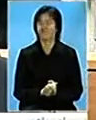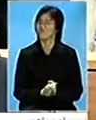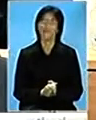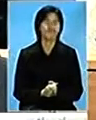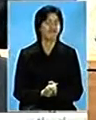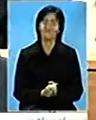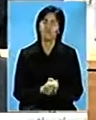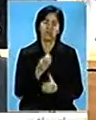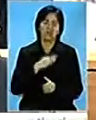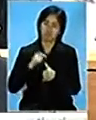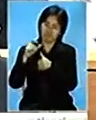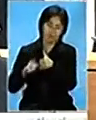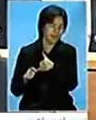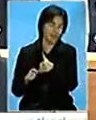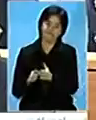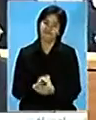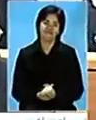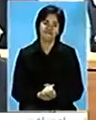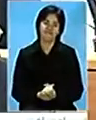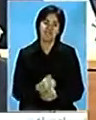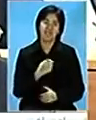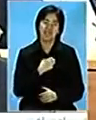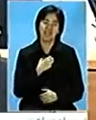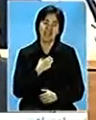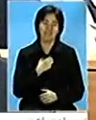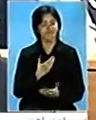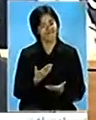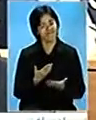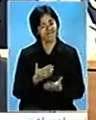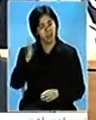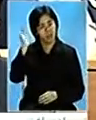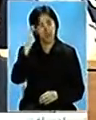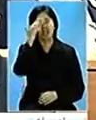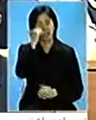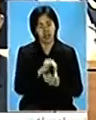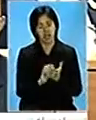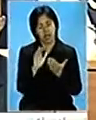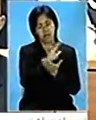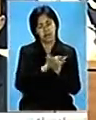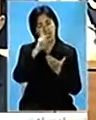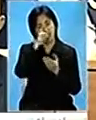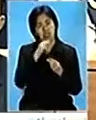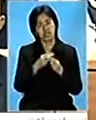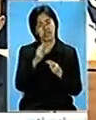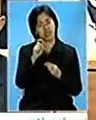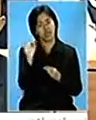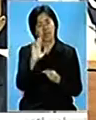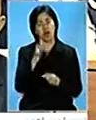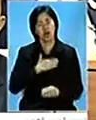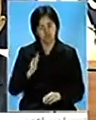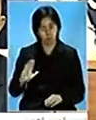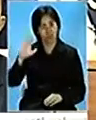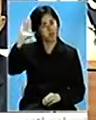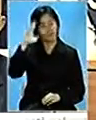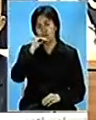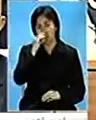การกระทำอย่างนี้ผมว่าตั้งใจจงใจจะเอาเด่นเอาดังอะไรกับเรื่องเหล่านี้แล้วทำให้บ้านเมืองเสียหายผมจึงต้องประท้วงสิ่งนี้ครับว่า